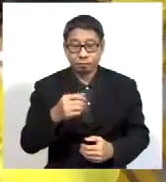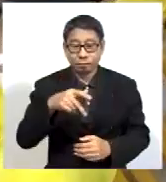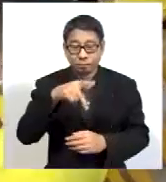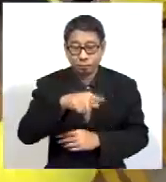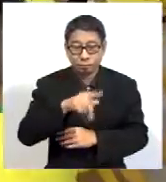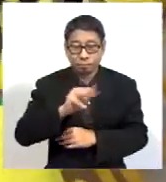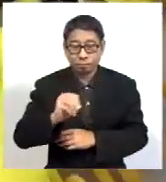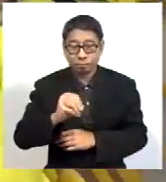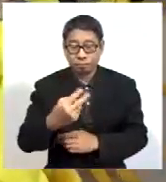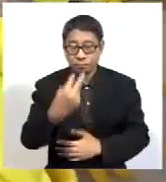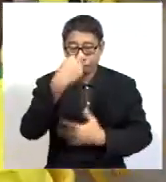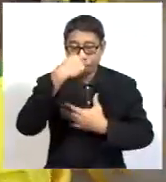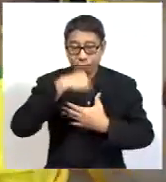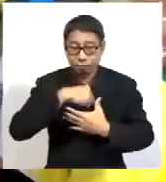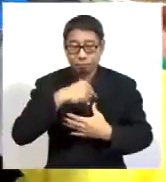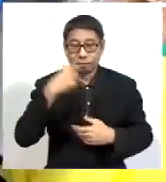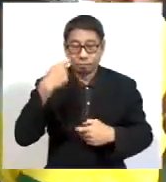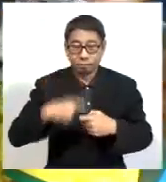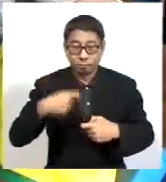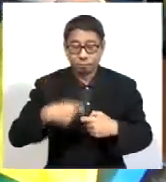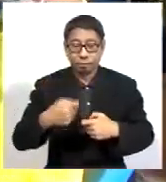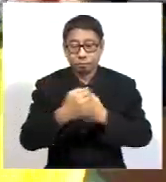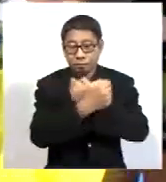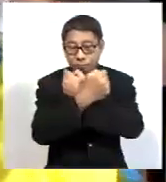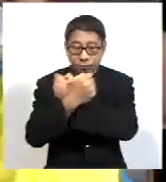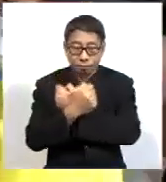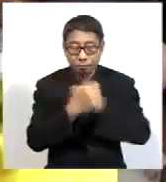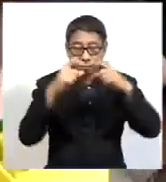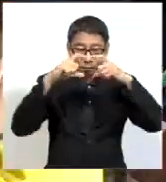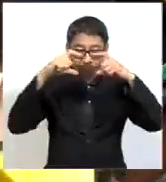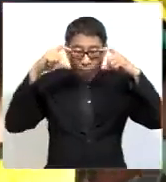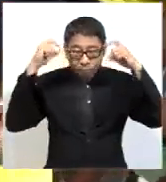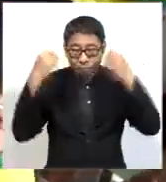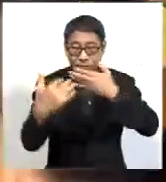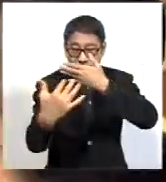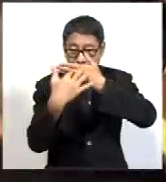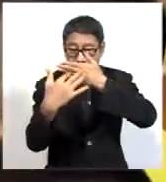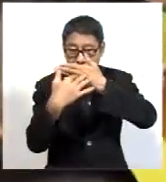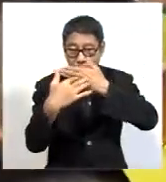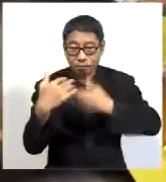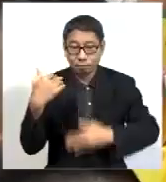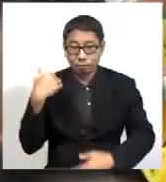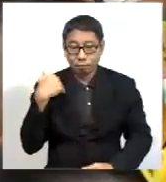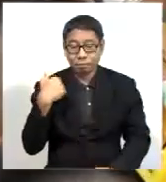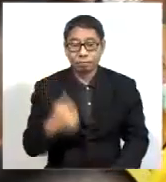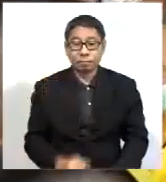ๆเข้าสู่ร่างกายจึงจำเป็นต้องป้องกันด้วยการสวมใส่หน้ากากอนามัยกรองฝุ่นละอองต่างๆค่ะ